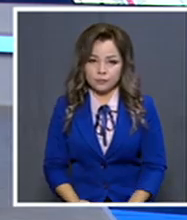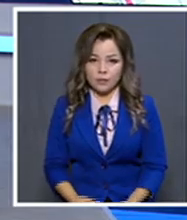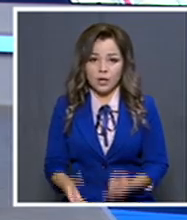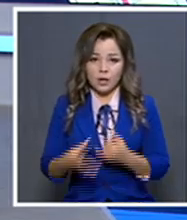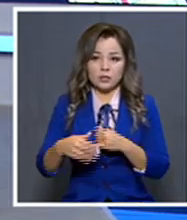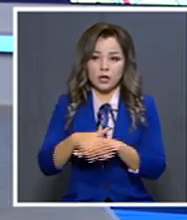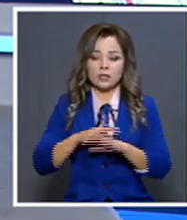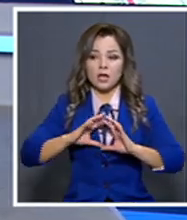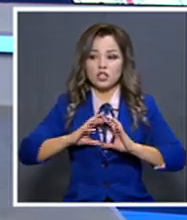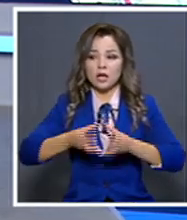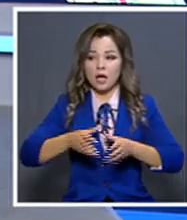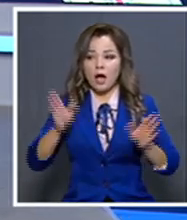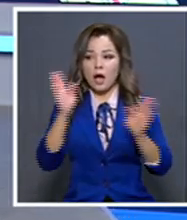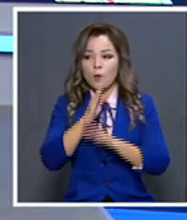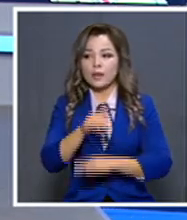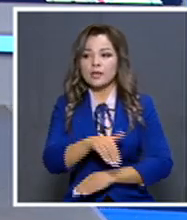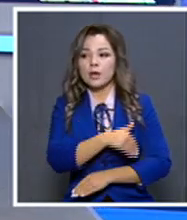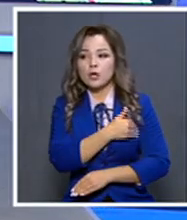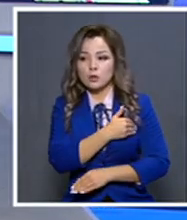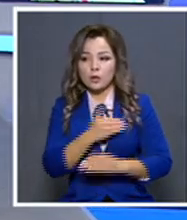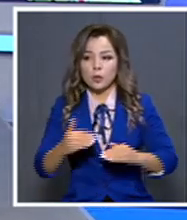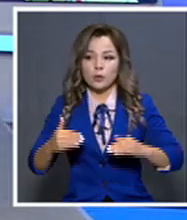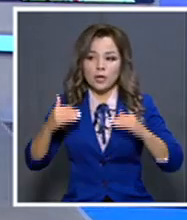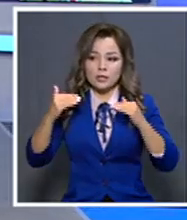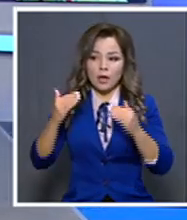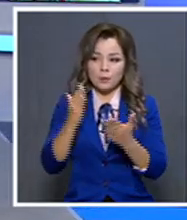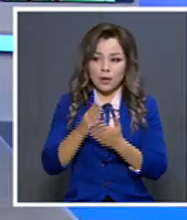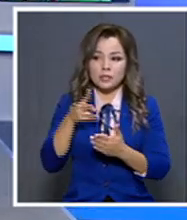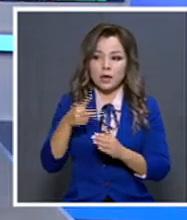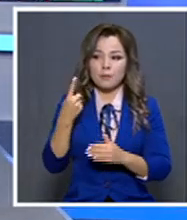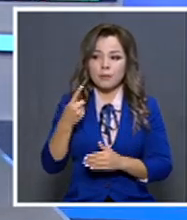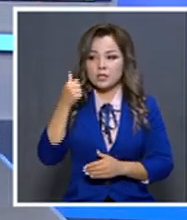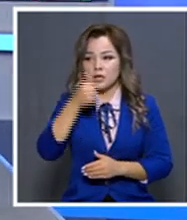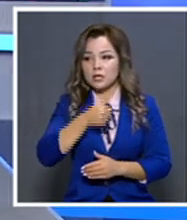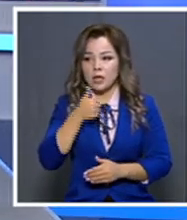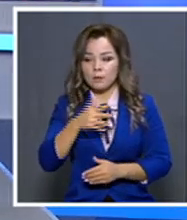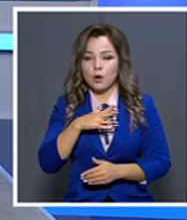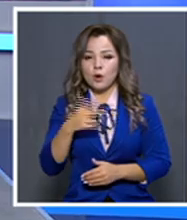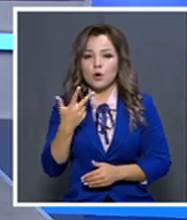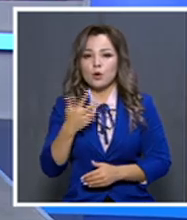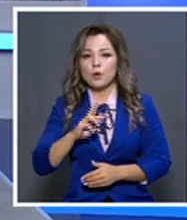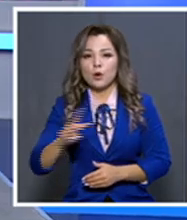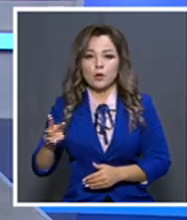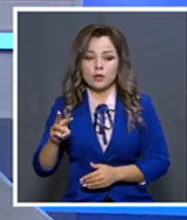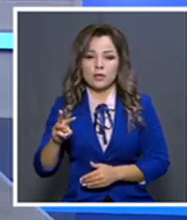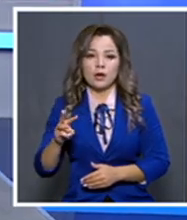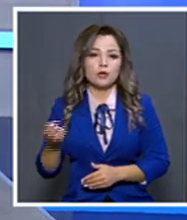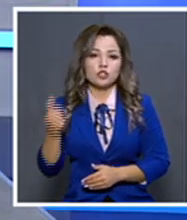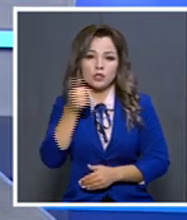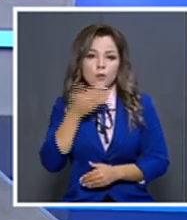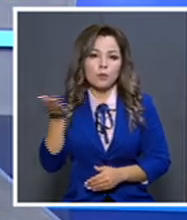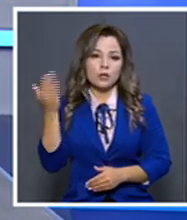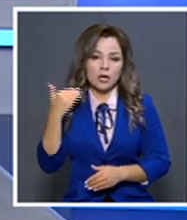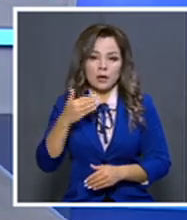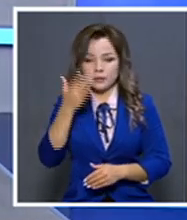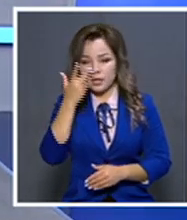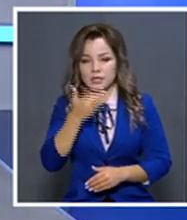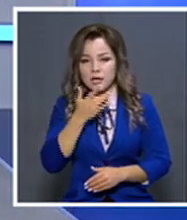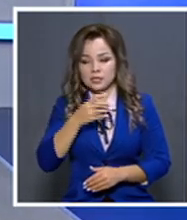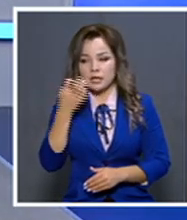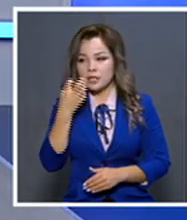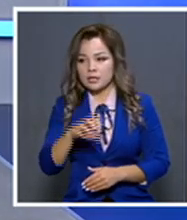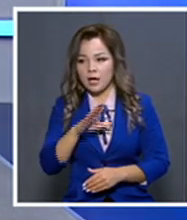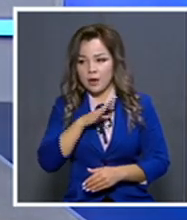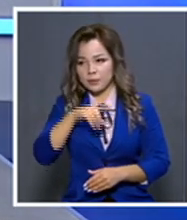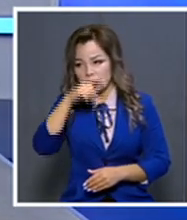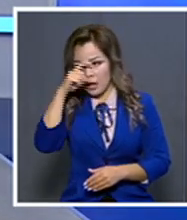Жер шарында ауа температурасы көтеріліп келеді. 2001 жылы 3 миллион жылда болмаған ыстық жаз орын алды. Мұздықтардың